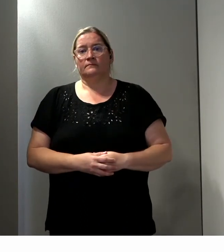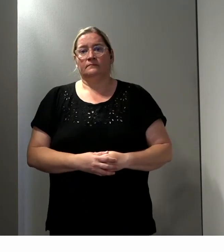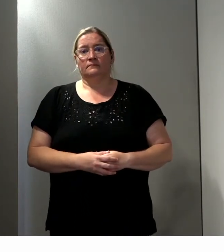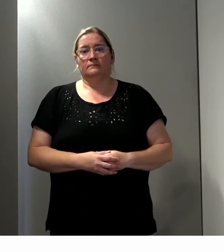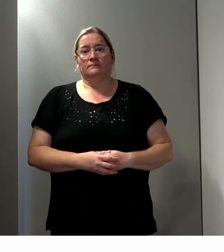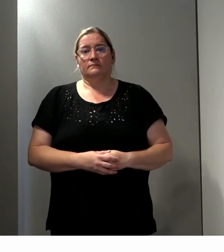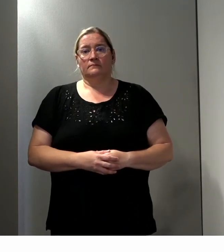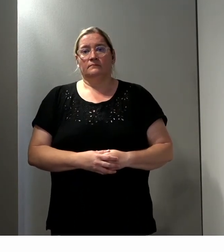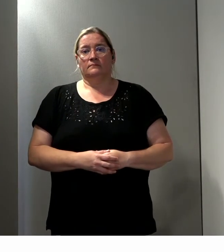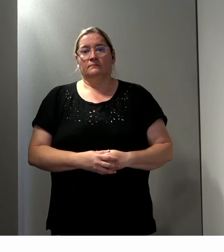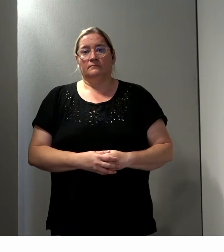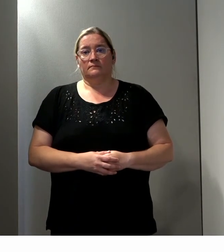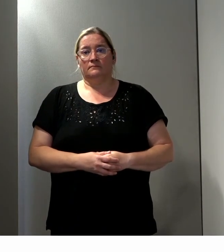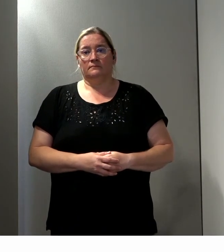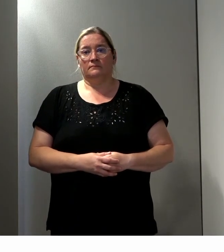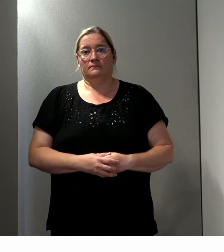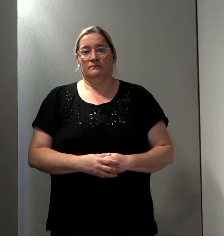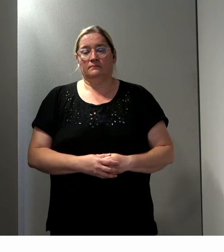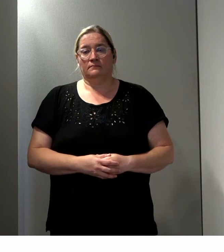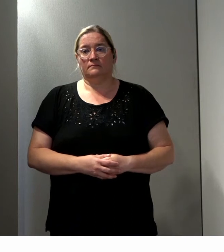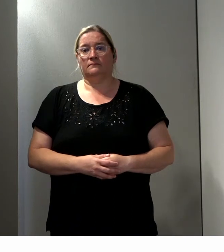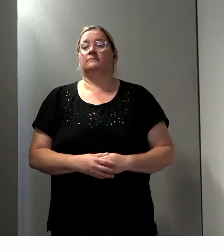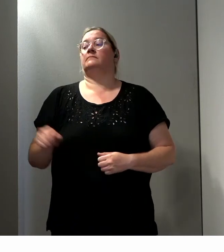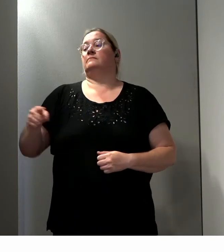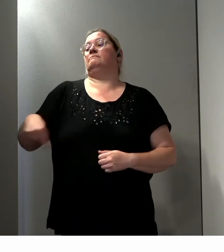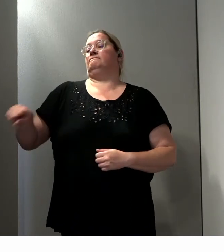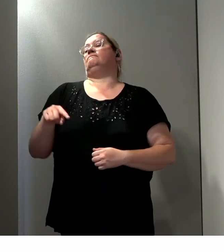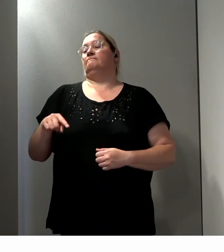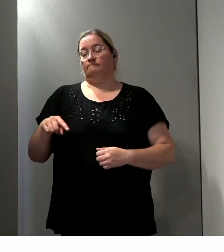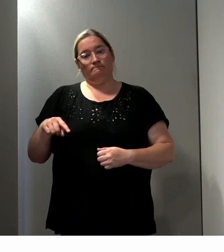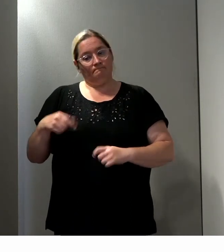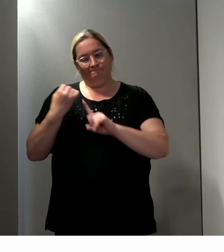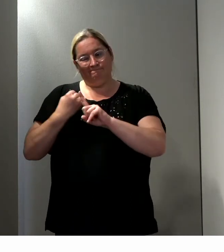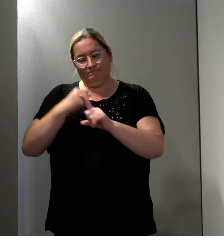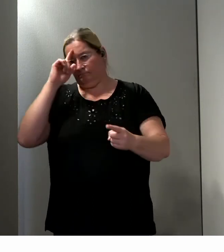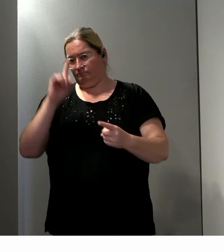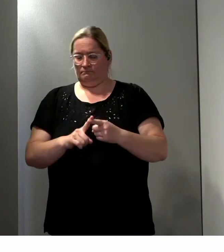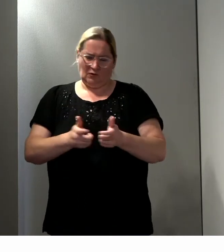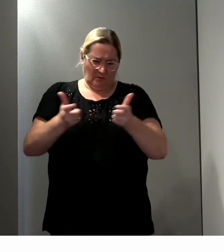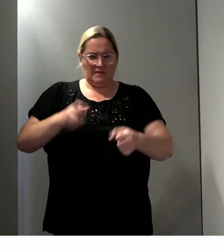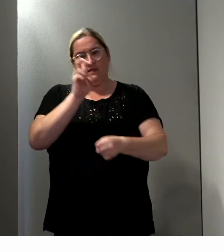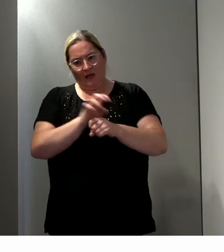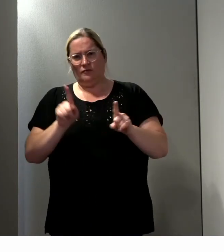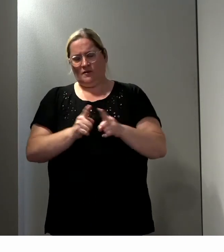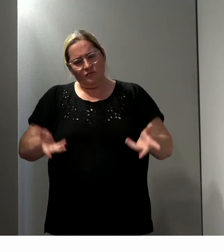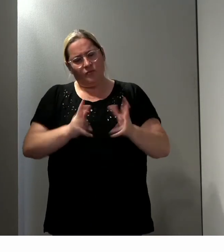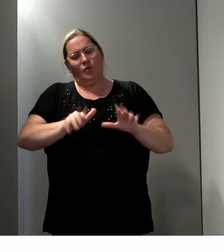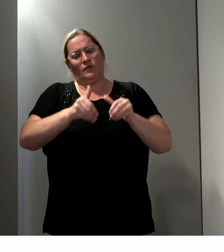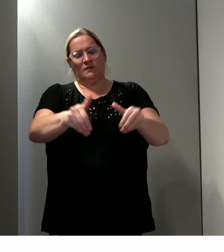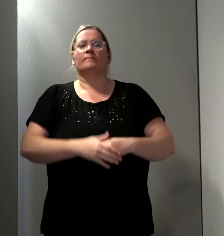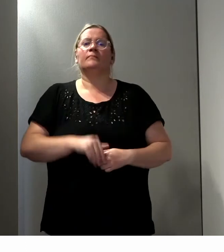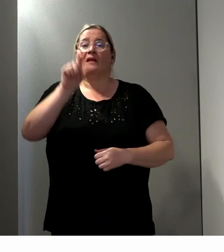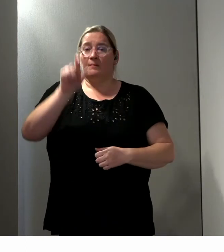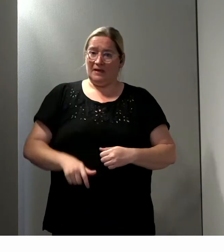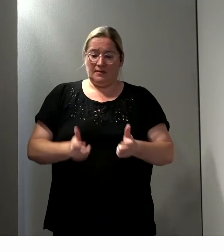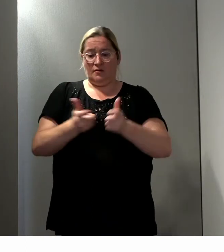et dont le défi va être de pouvoir garder ou faire fructifier son entreprise. Le premier start-upper, c'était